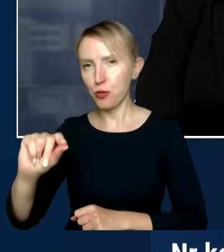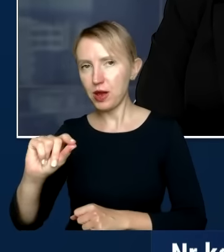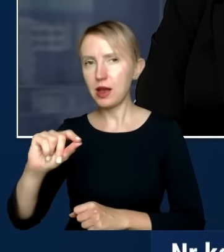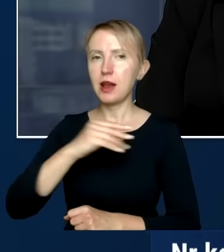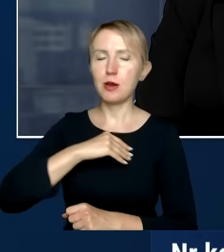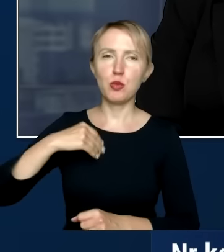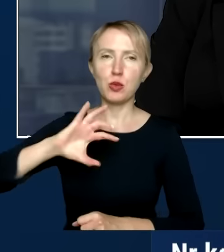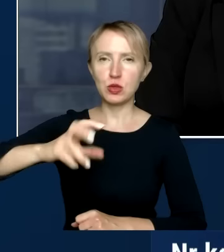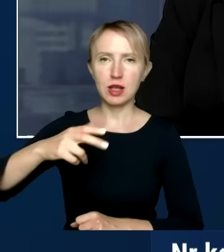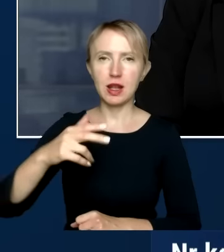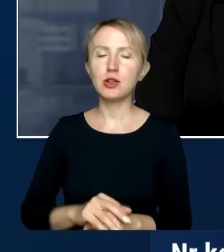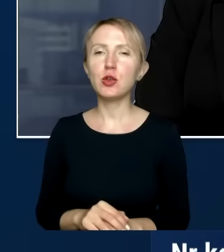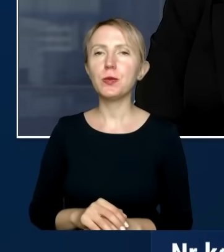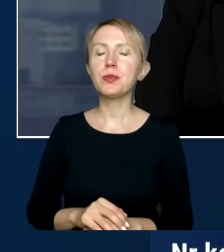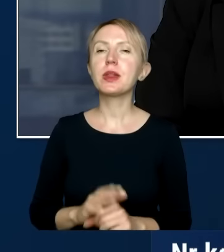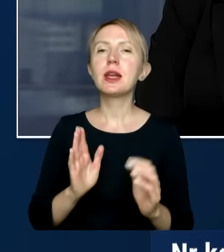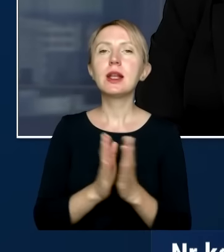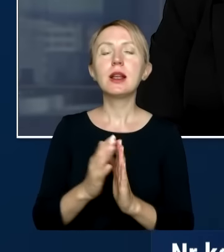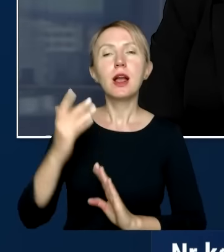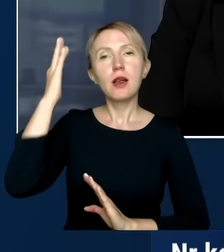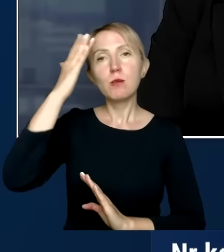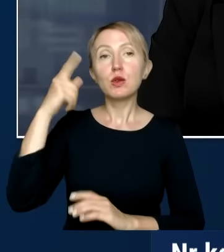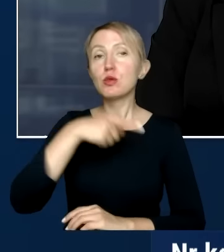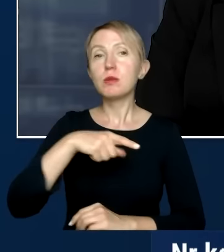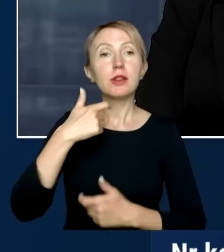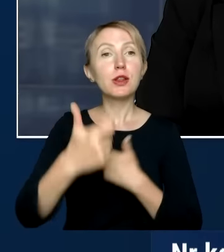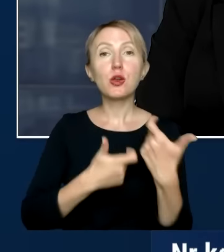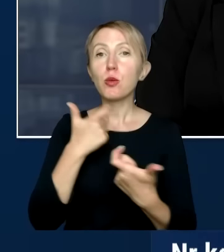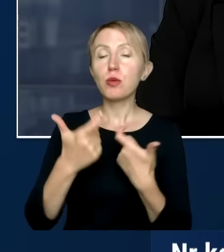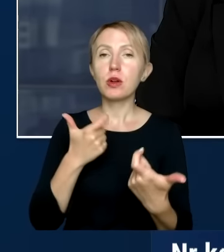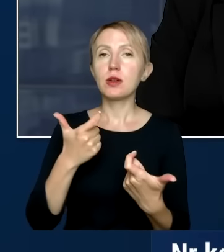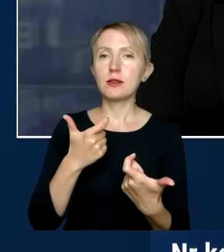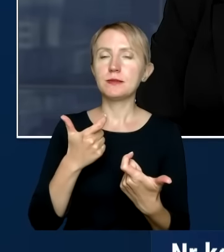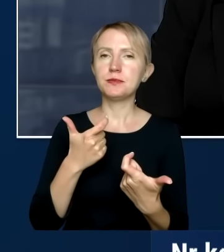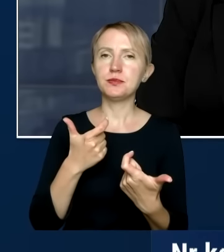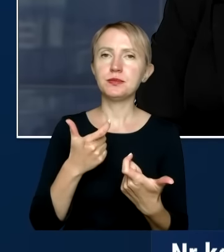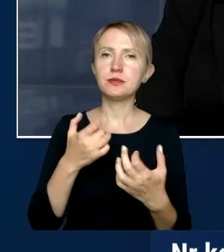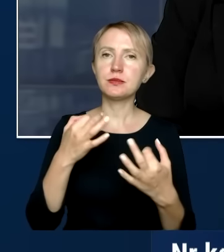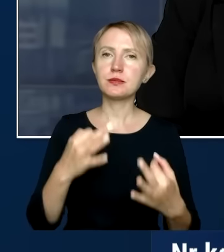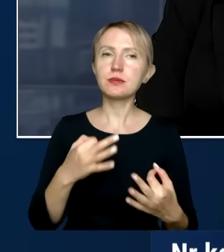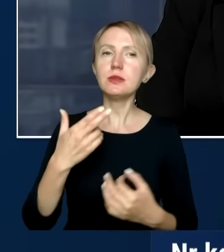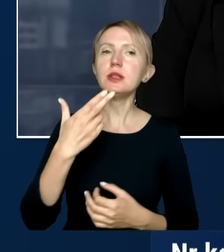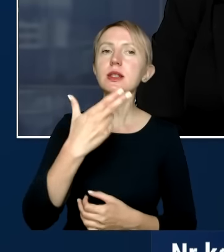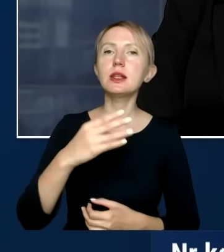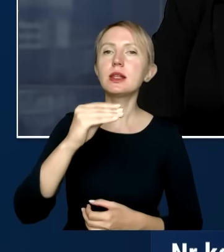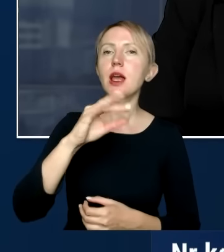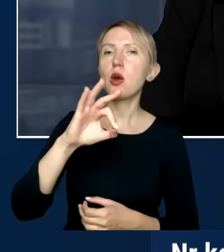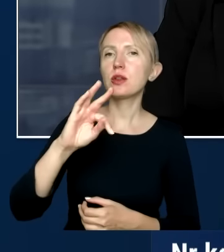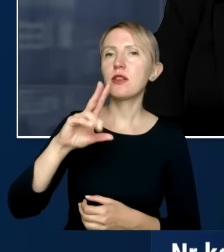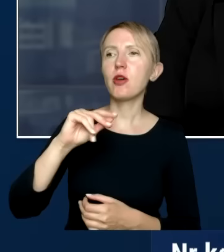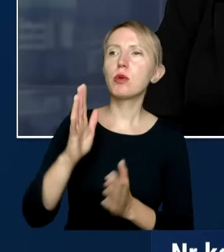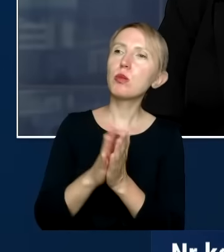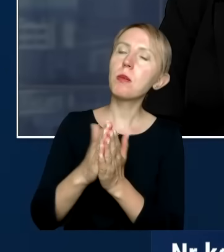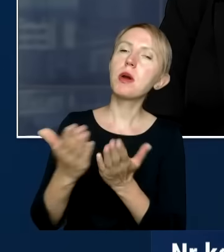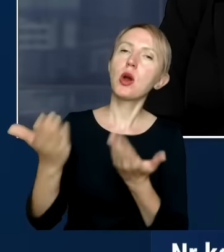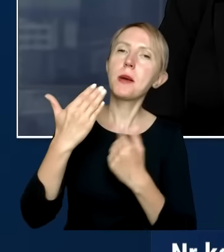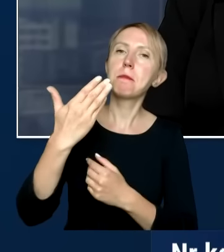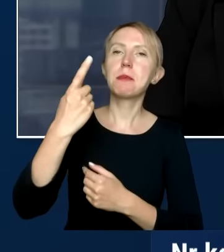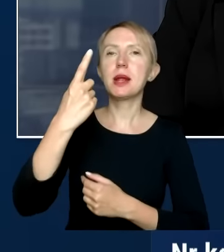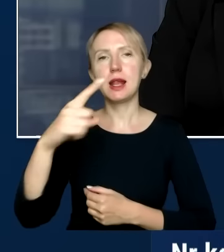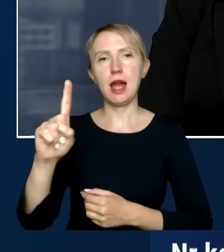Radia Proszę sobie wyobrazić że nie wyciągamy ręki tak jak robi to w tej chwili Neo TVP o kolejny miliard 3